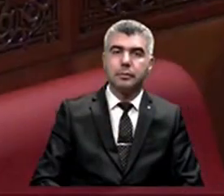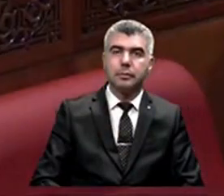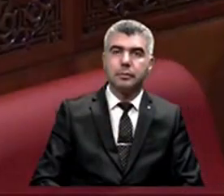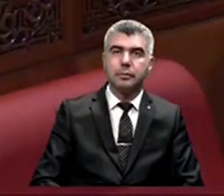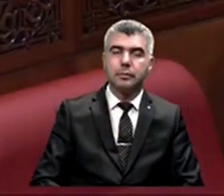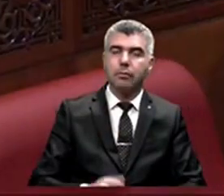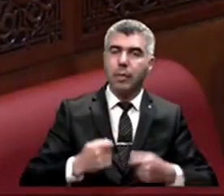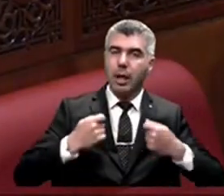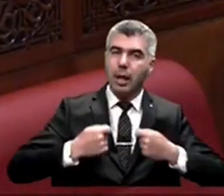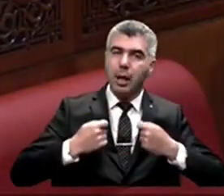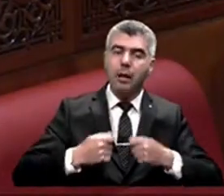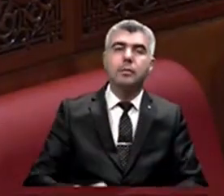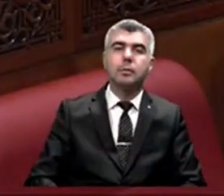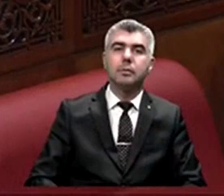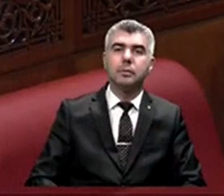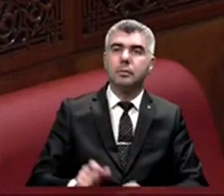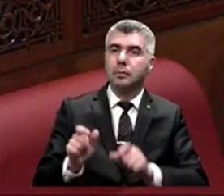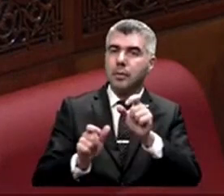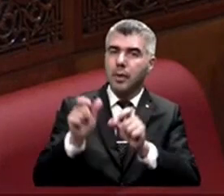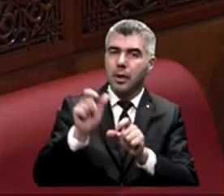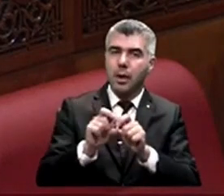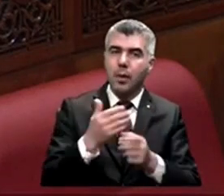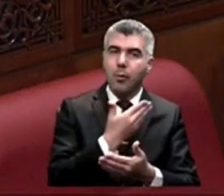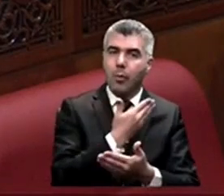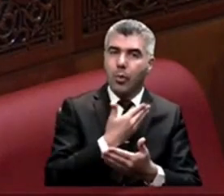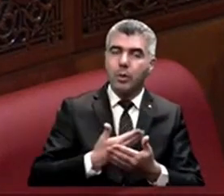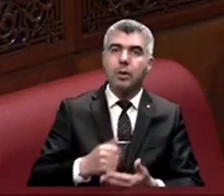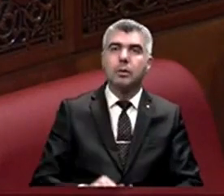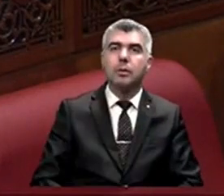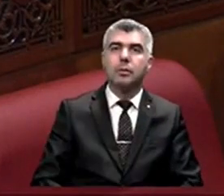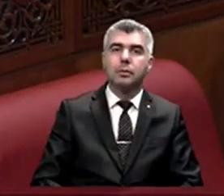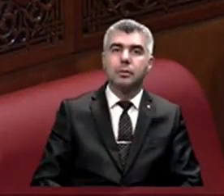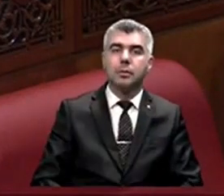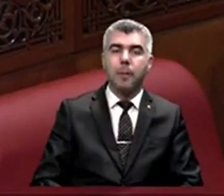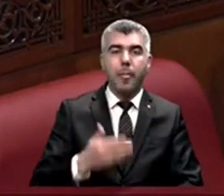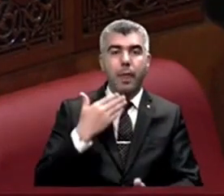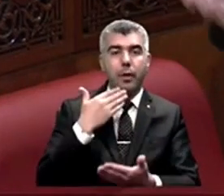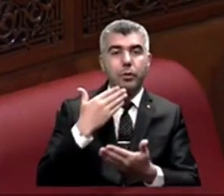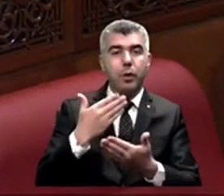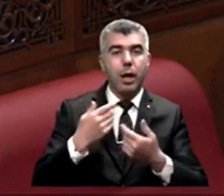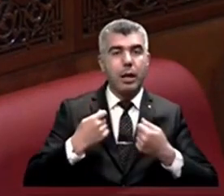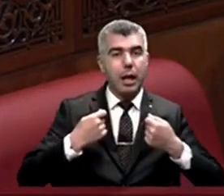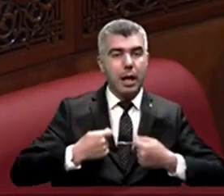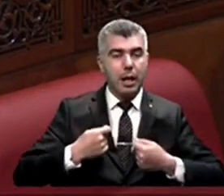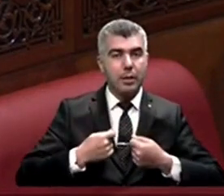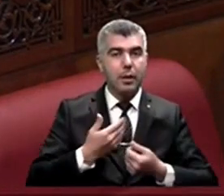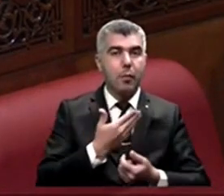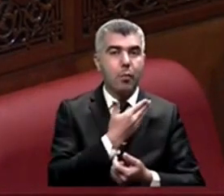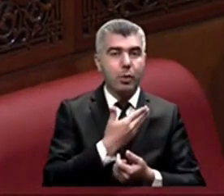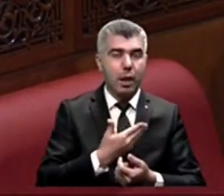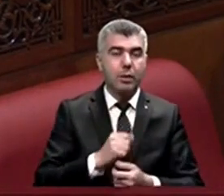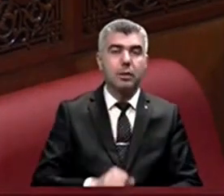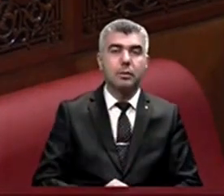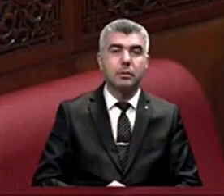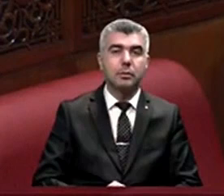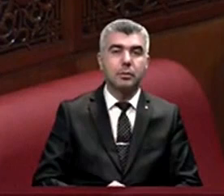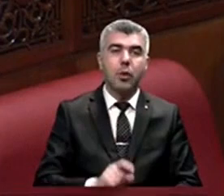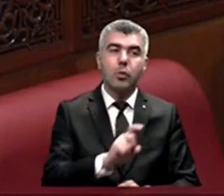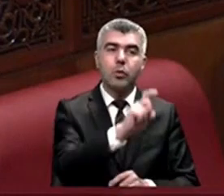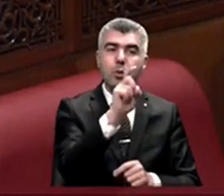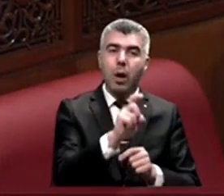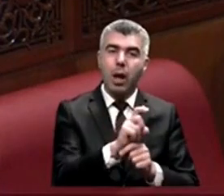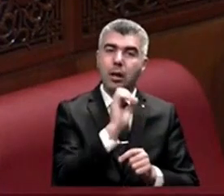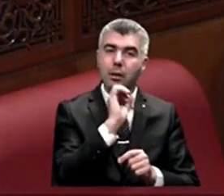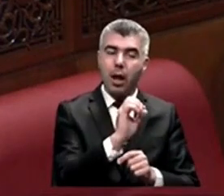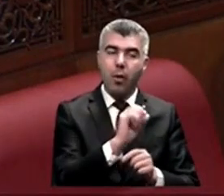سيد الرئيس المحترم، السيدات والسادة المستشار المحترمون، أشكر السيد الرئيس المستشار المحترم وفريقه على السؤال وعلى اهتمام